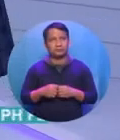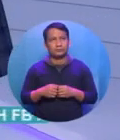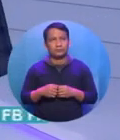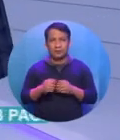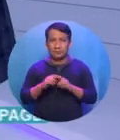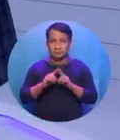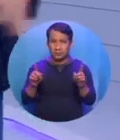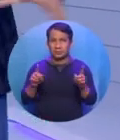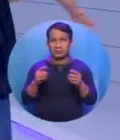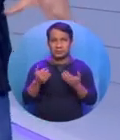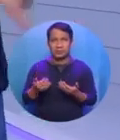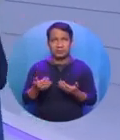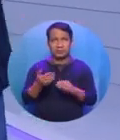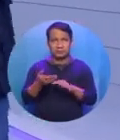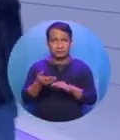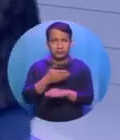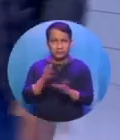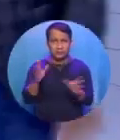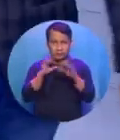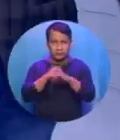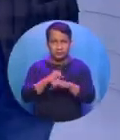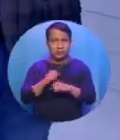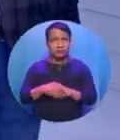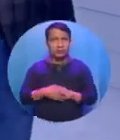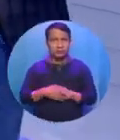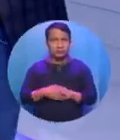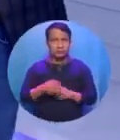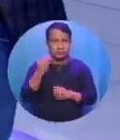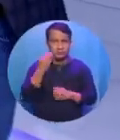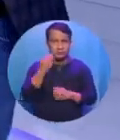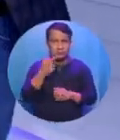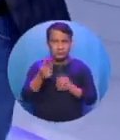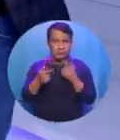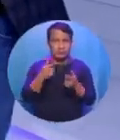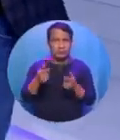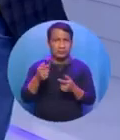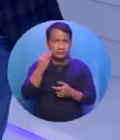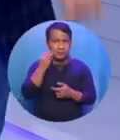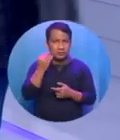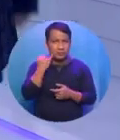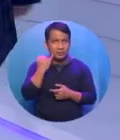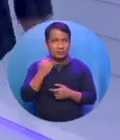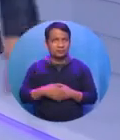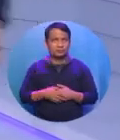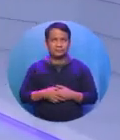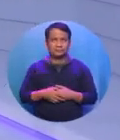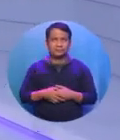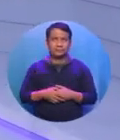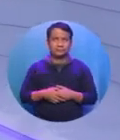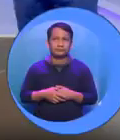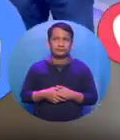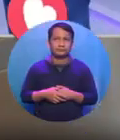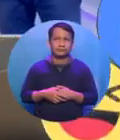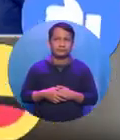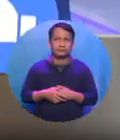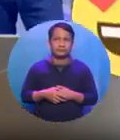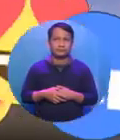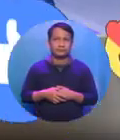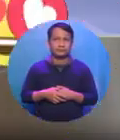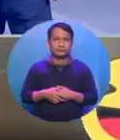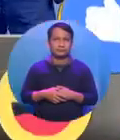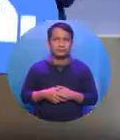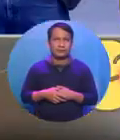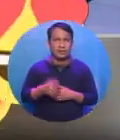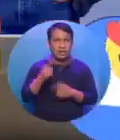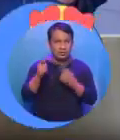Pero, bago tayo magtapos, may mapabati ba kayo dyan, Chang March at MJ? Yes, Idol, meron. Happy birthday kina